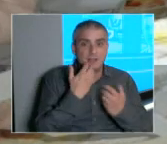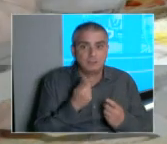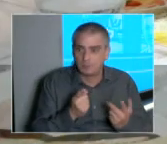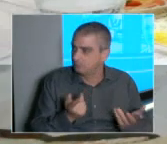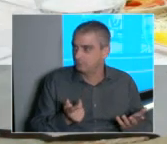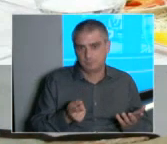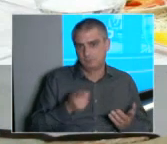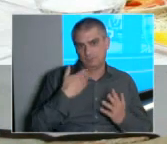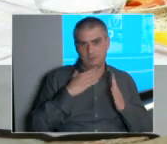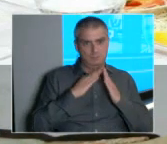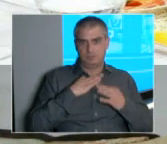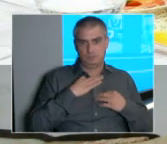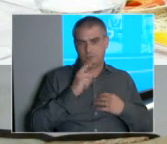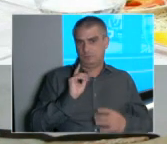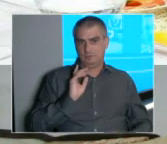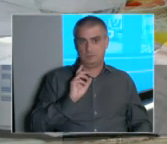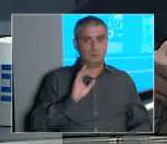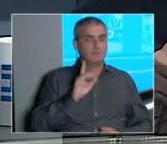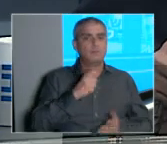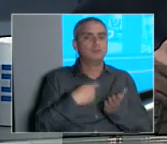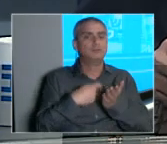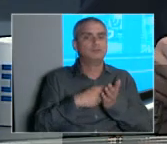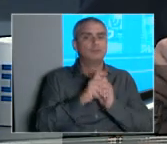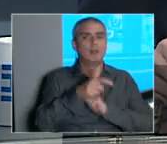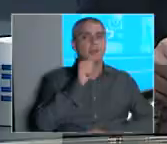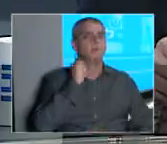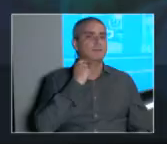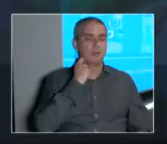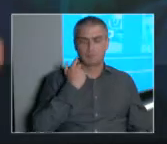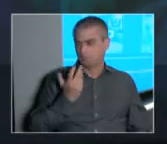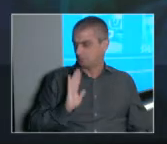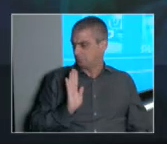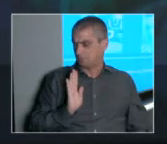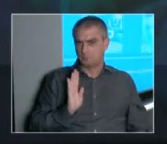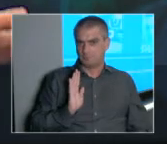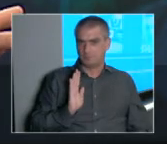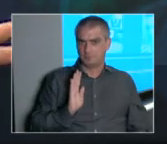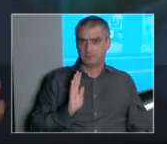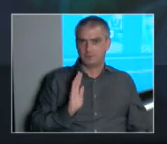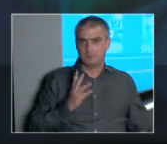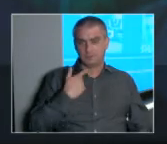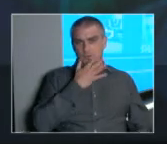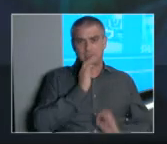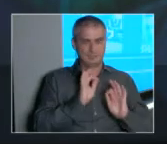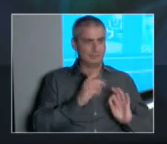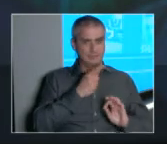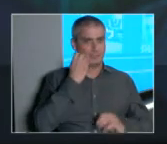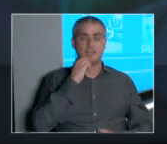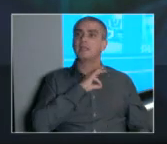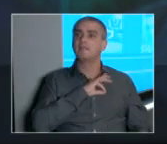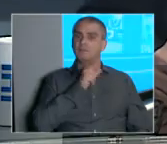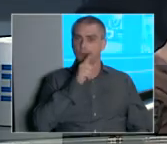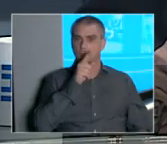לא, זה היה לי בבית, זה לא משודר. ומי שילם על היין? טוב, עזוב, זה נושא. לא. בואו נהיה קצת יותר רציניים. איווט בסוף,